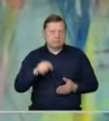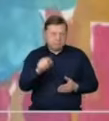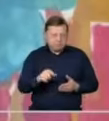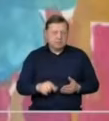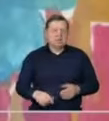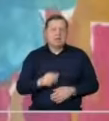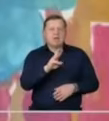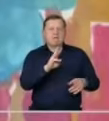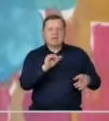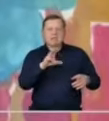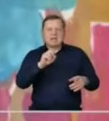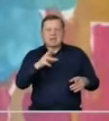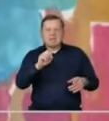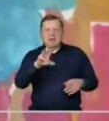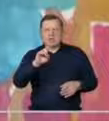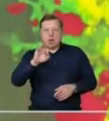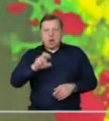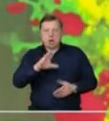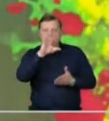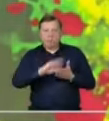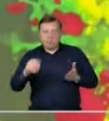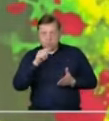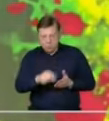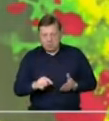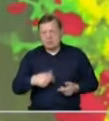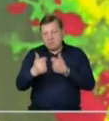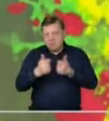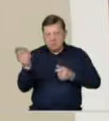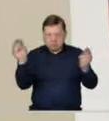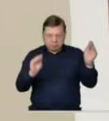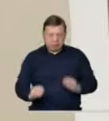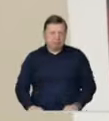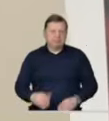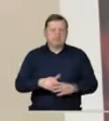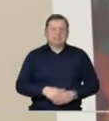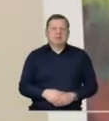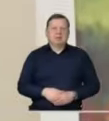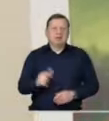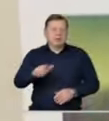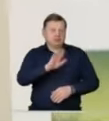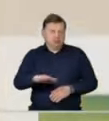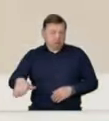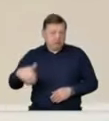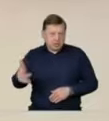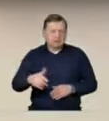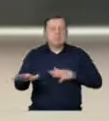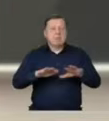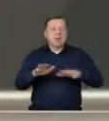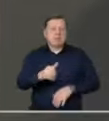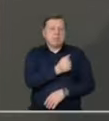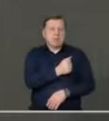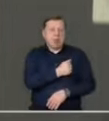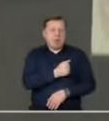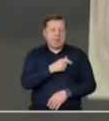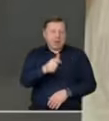dzieła Vincenta van Gogha czy Edwarda Munka. Prace stworzyły wystawę Wielkie dzieła oczami dzieci, którą można zobaczyć w miejscowej bibliotece